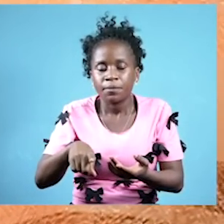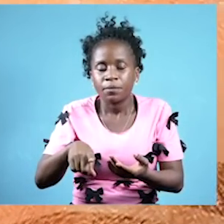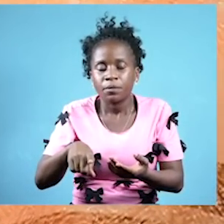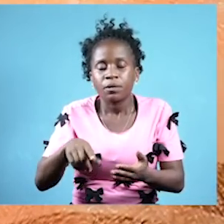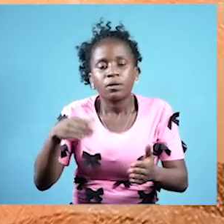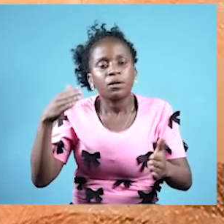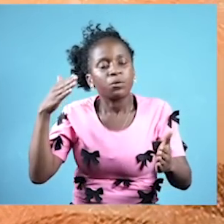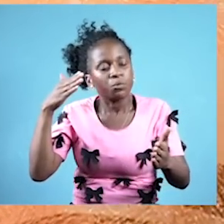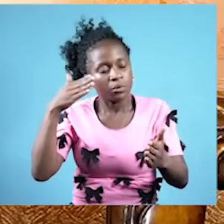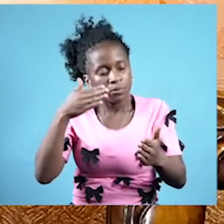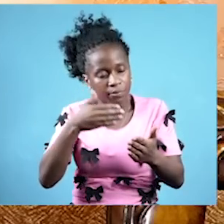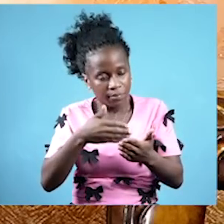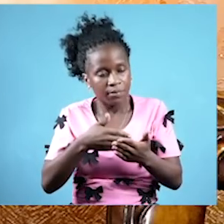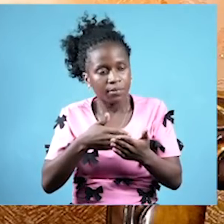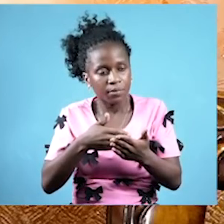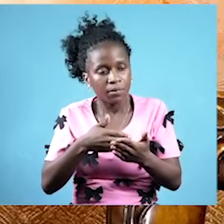Kiasi ambacho